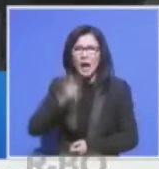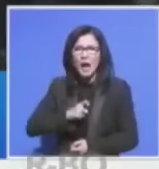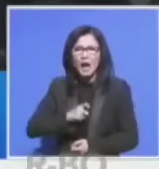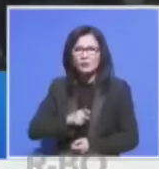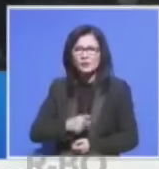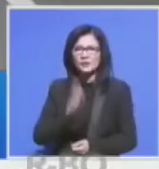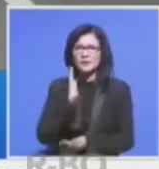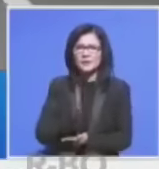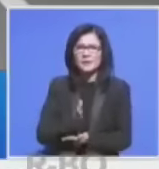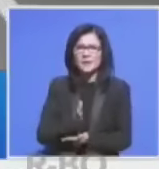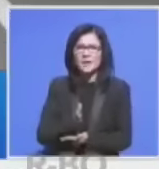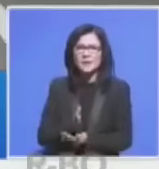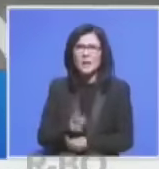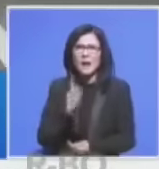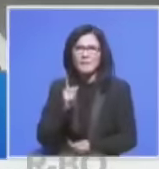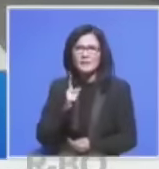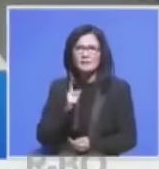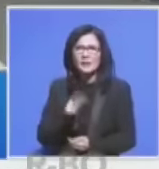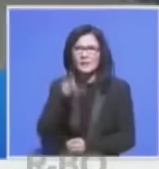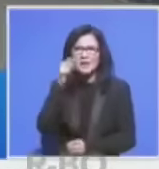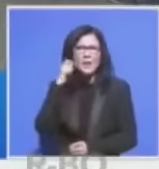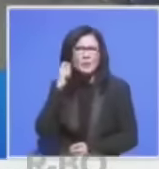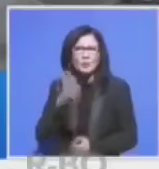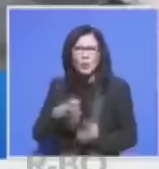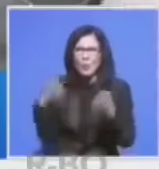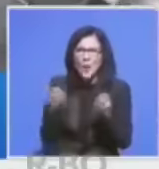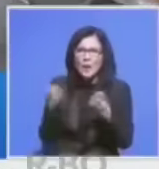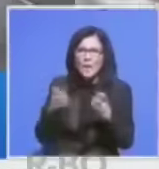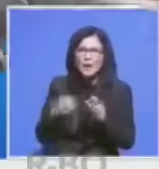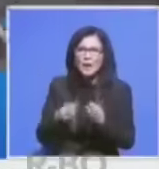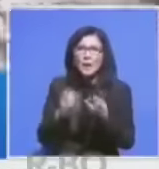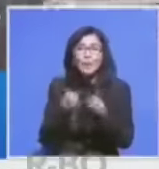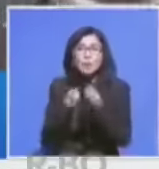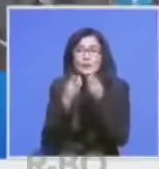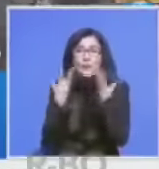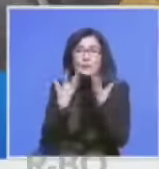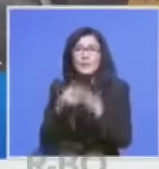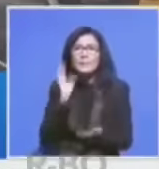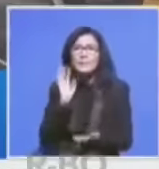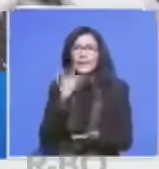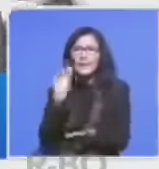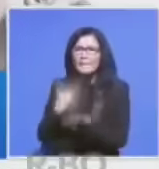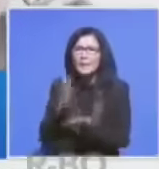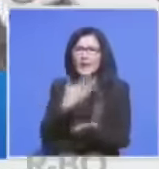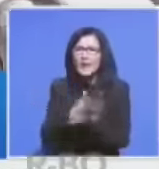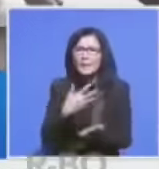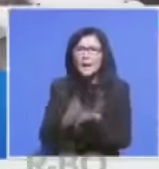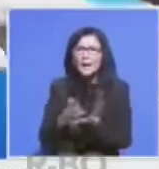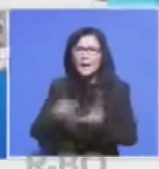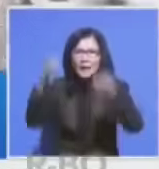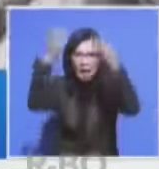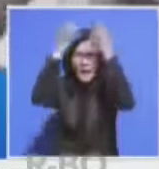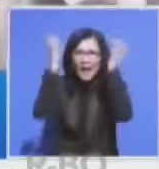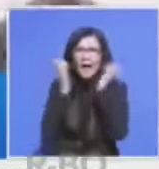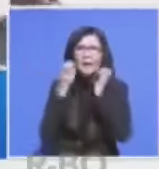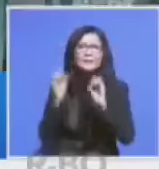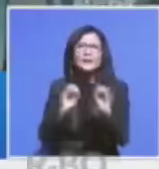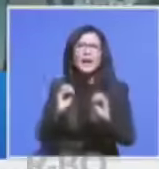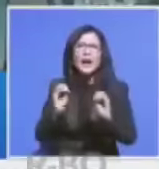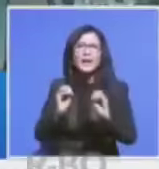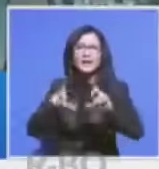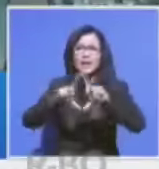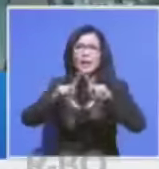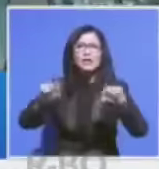tindakan tegas karena sang pengendara terus mengamuk saat dijelaskan soal banyaknya pelanggaran. Mulai dari tidak memakai helm dan tidak membawa